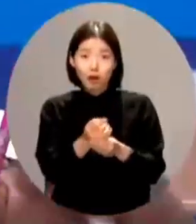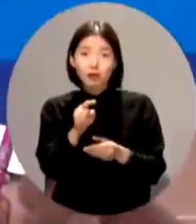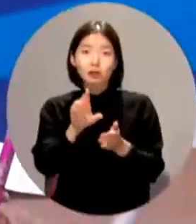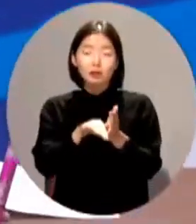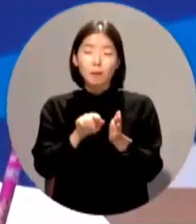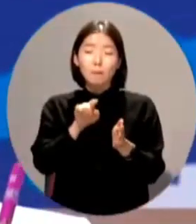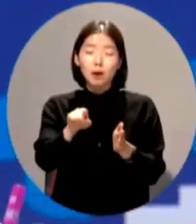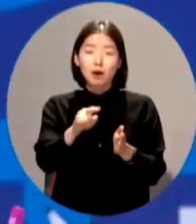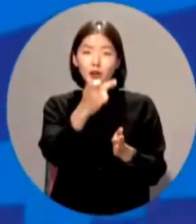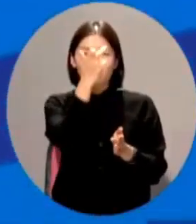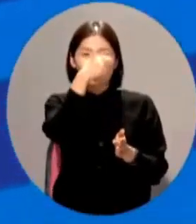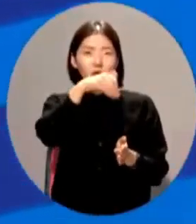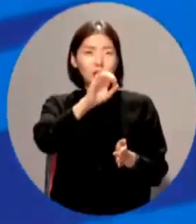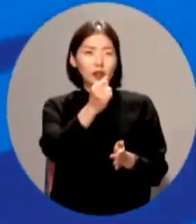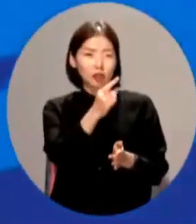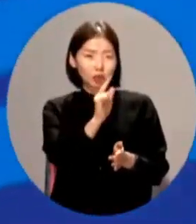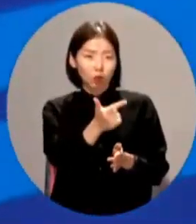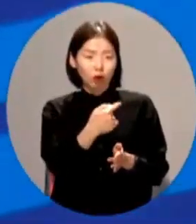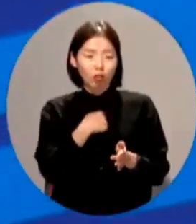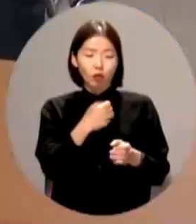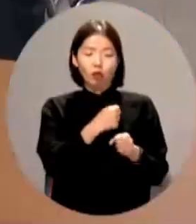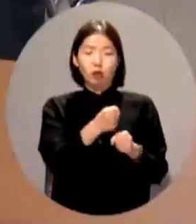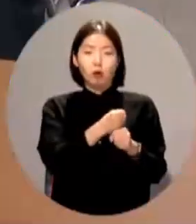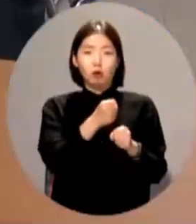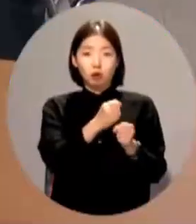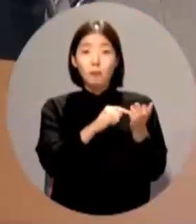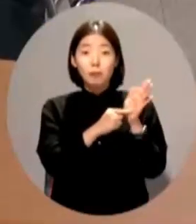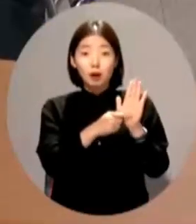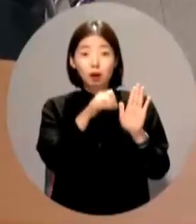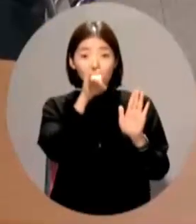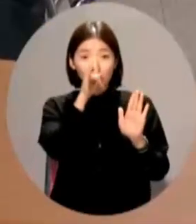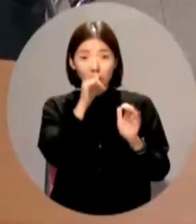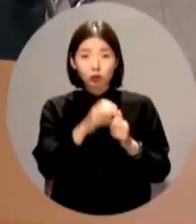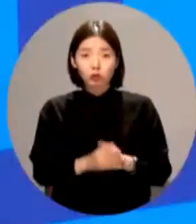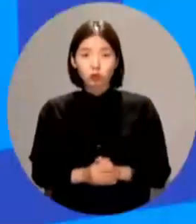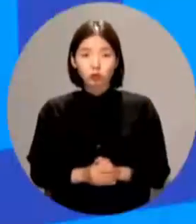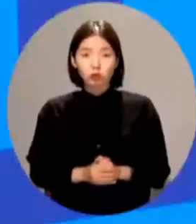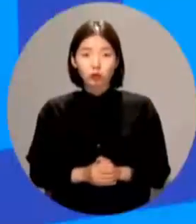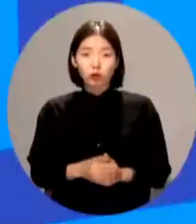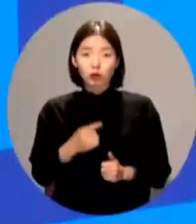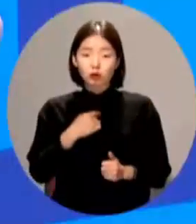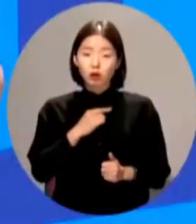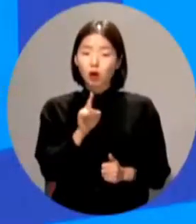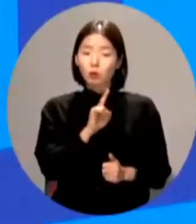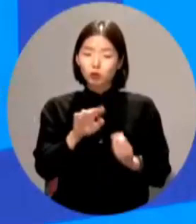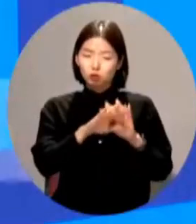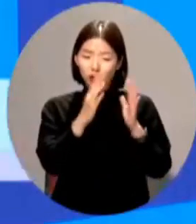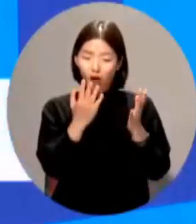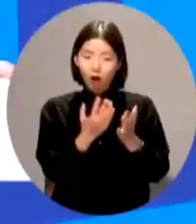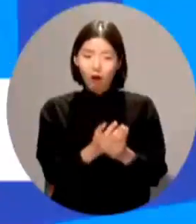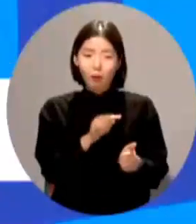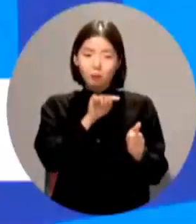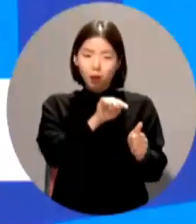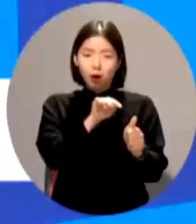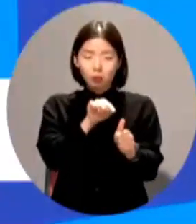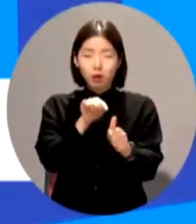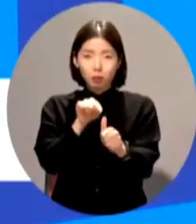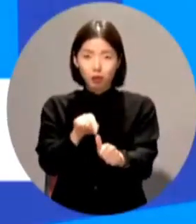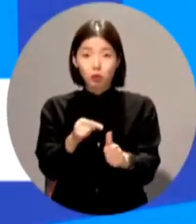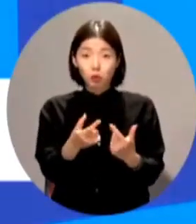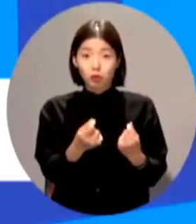지목된 최기환 후보는 당혹감을 감추지 못했고 마치 내가 모두 내셔널 쳐서 지시하는